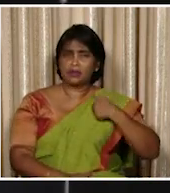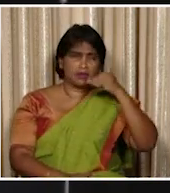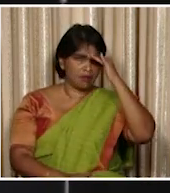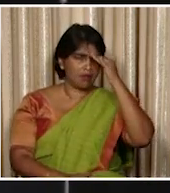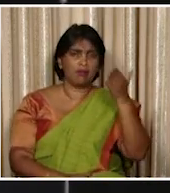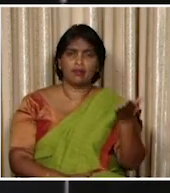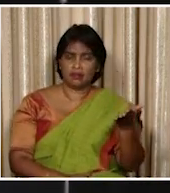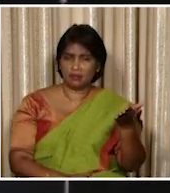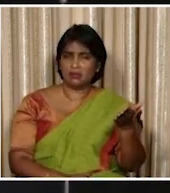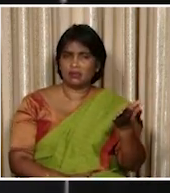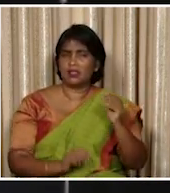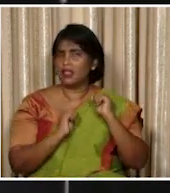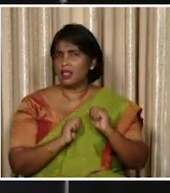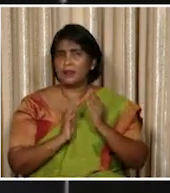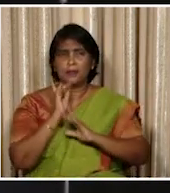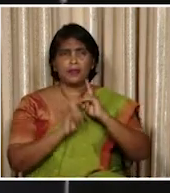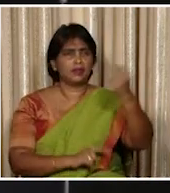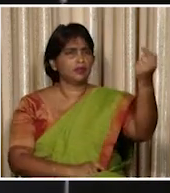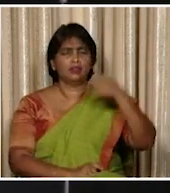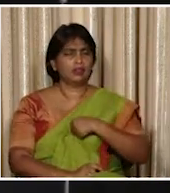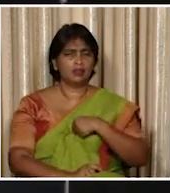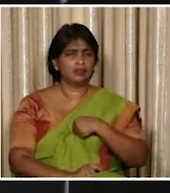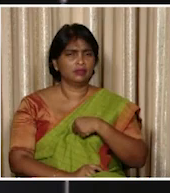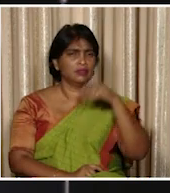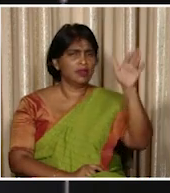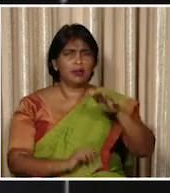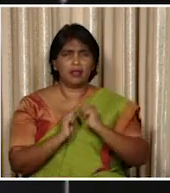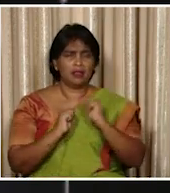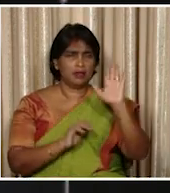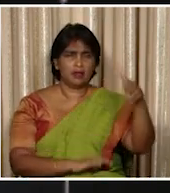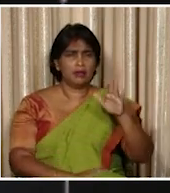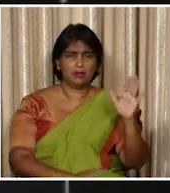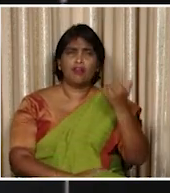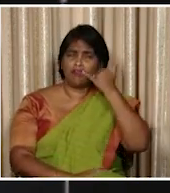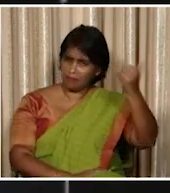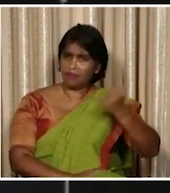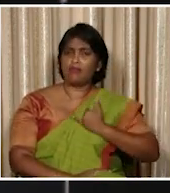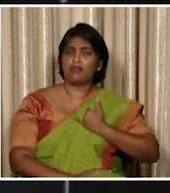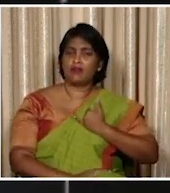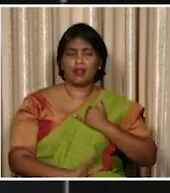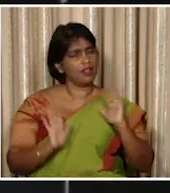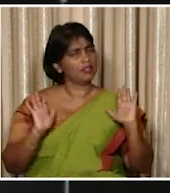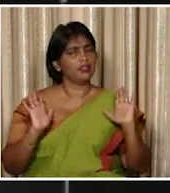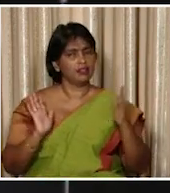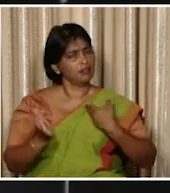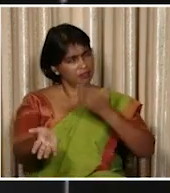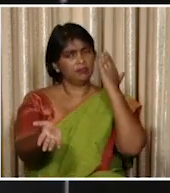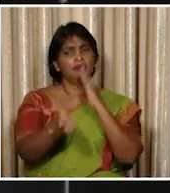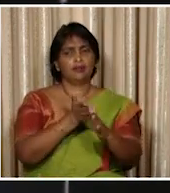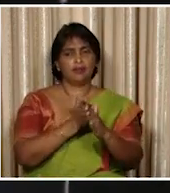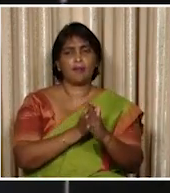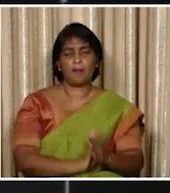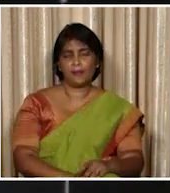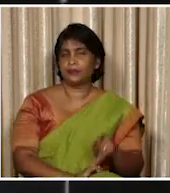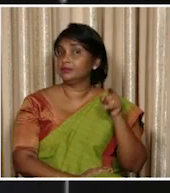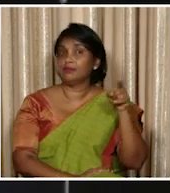නායකයෙක්, ඇයි අමාත්‍යාංශවලට මෙහෙම එන්න අවශ්‍ය නැහැ, නිකන් දුරකථනයෙන් කිව්වොත් ඇති අපි කරලා දෙනවයි කියලා.